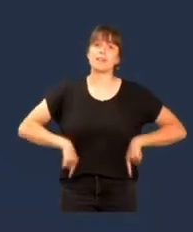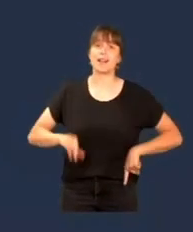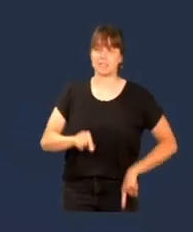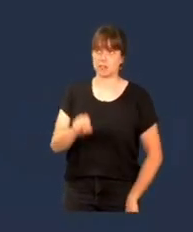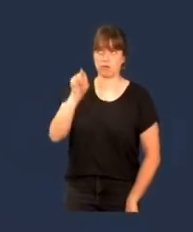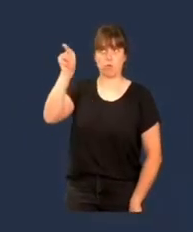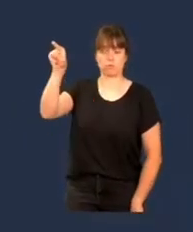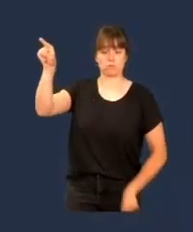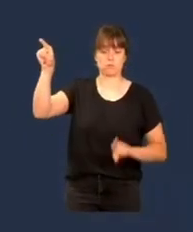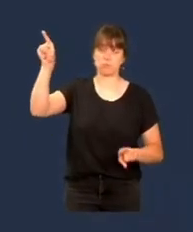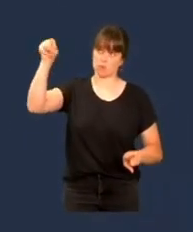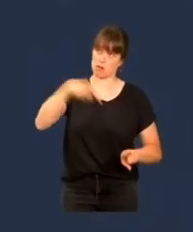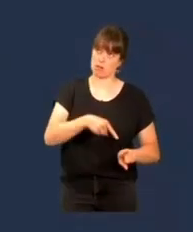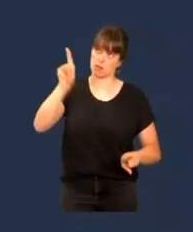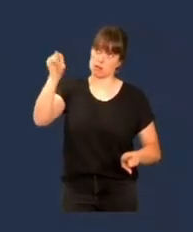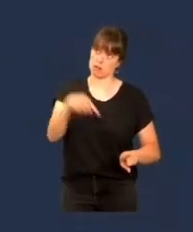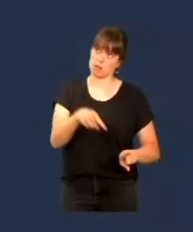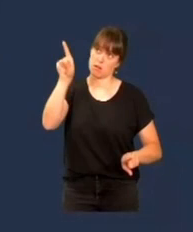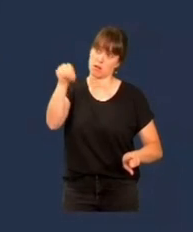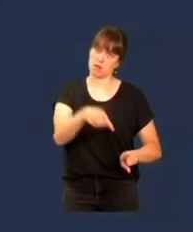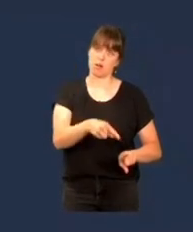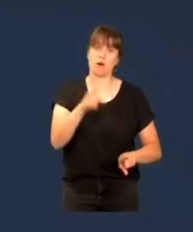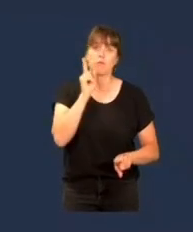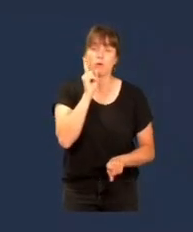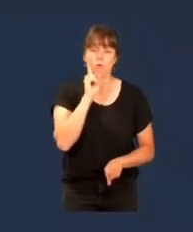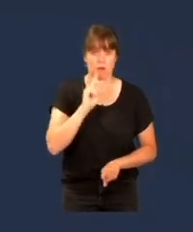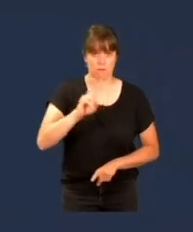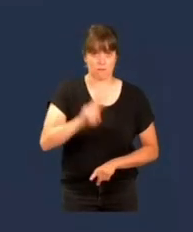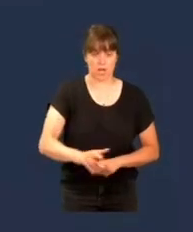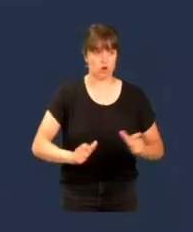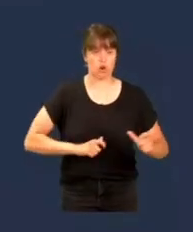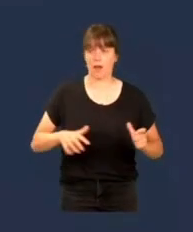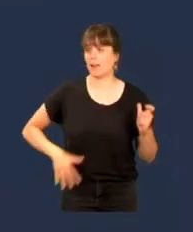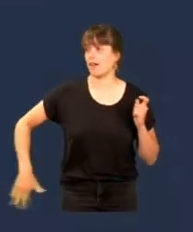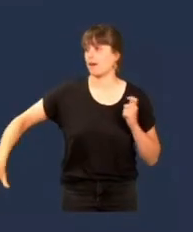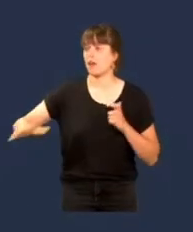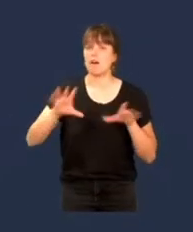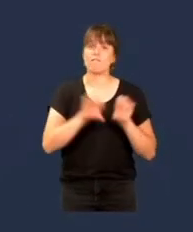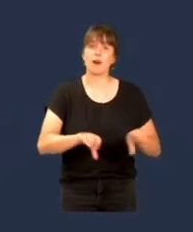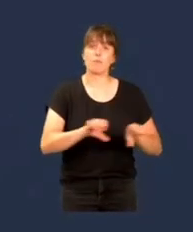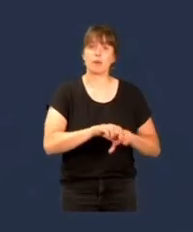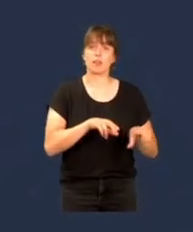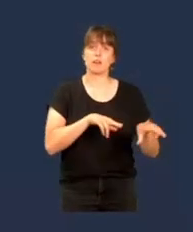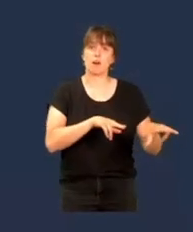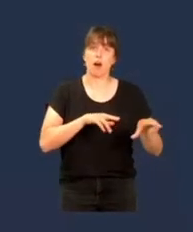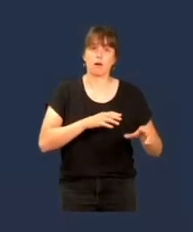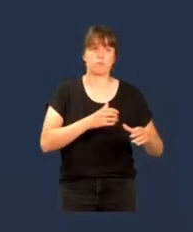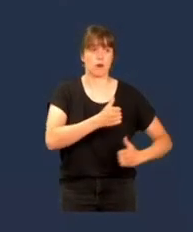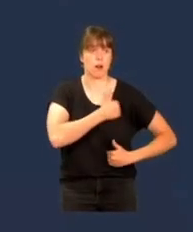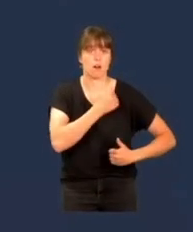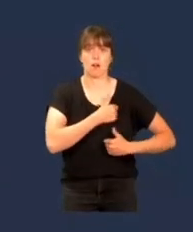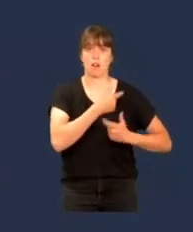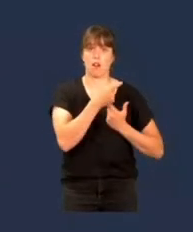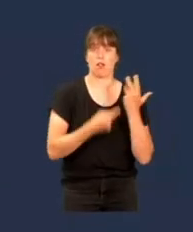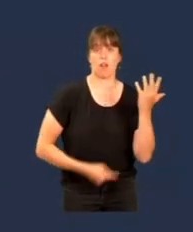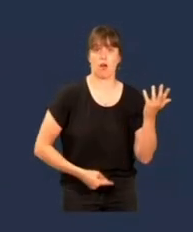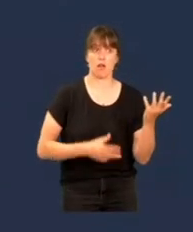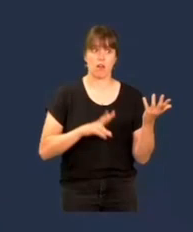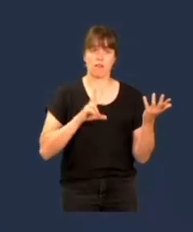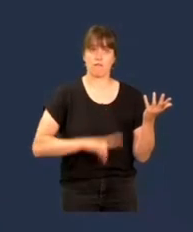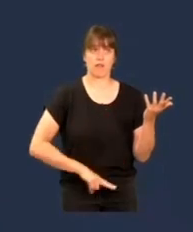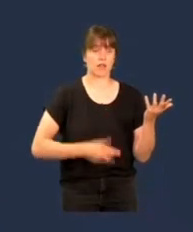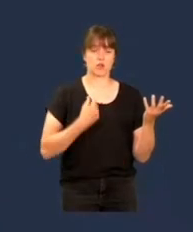puisque, chers collègues, nous n'avons plus de politique de l'armement digne d'un État souverain. Et cela a littéralement tué le